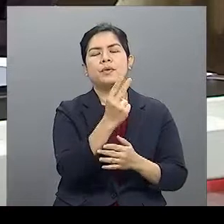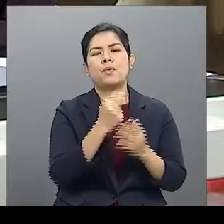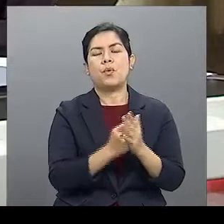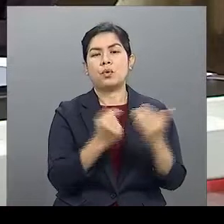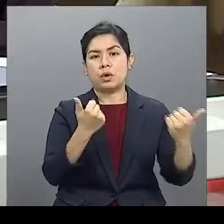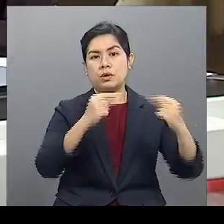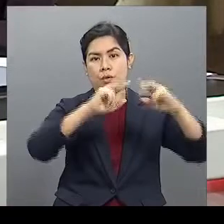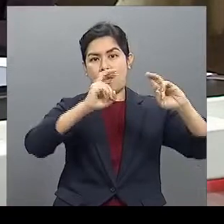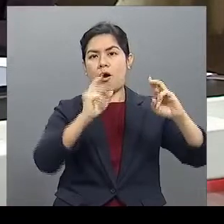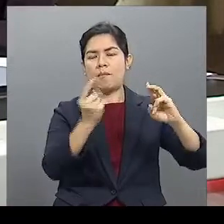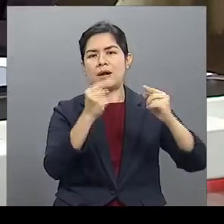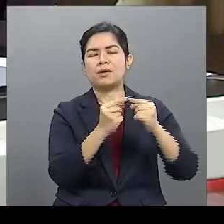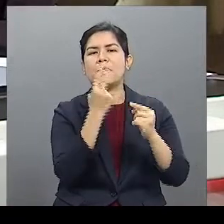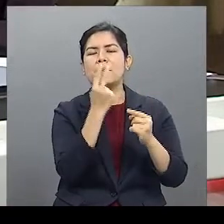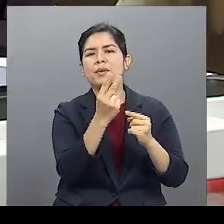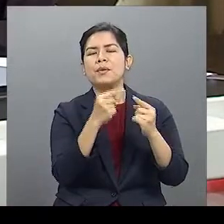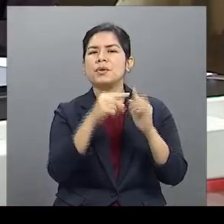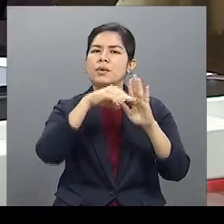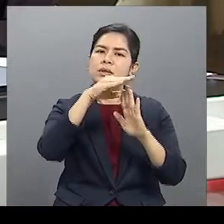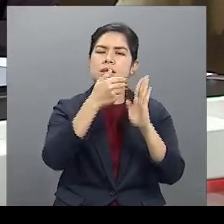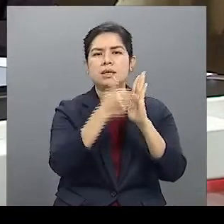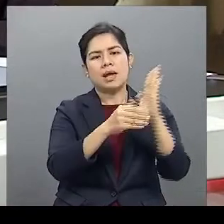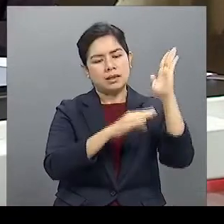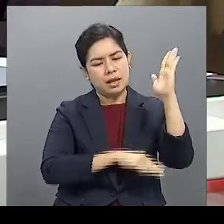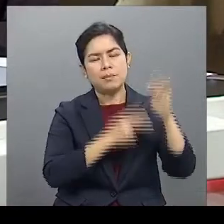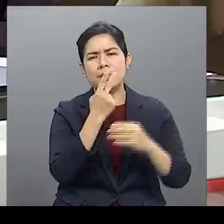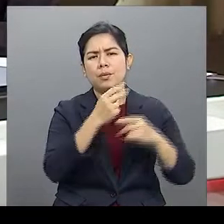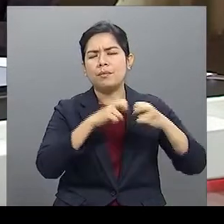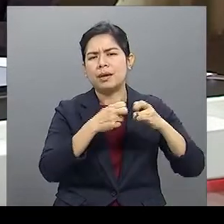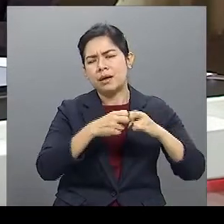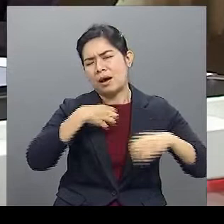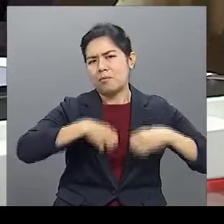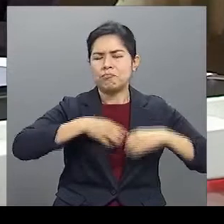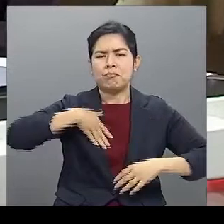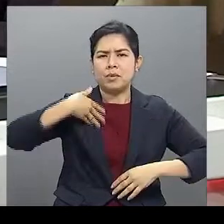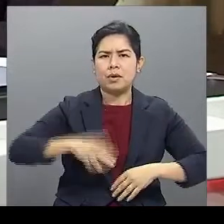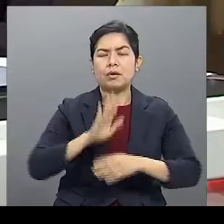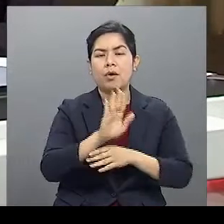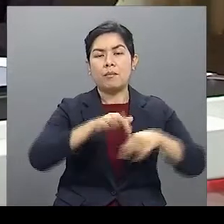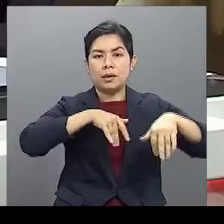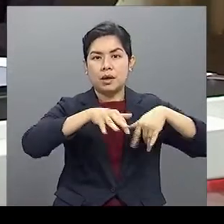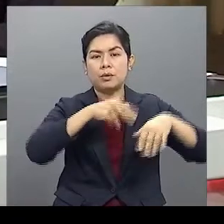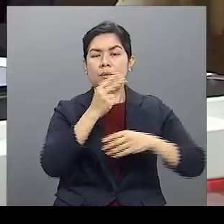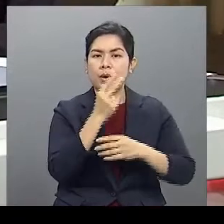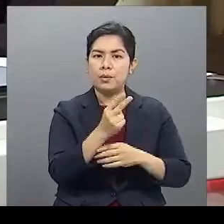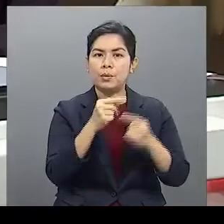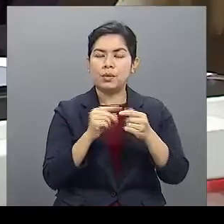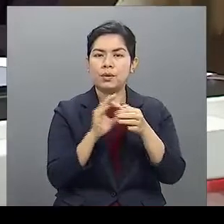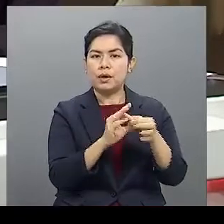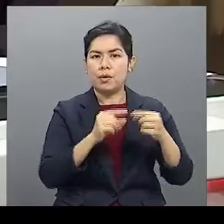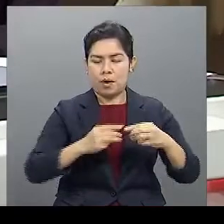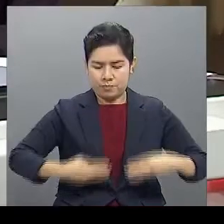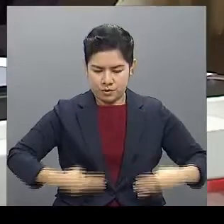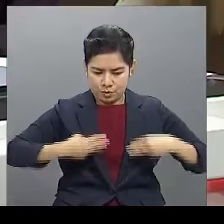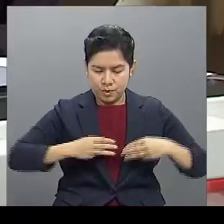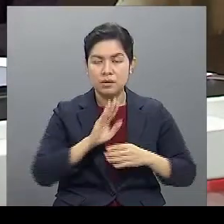านใต้ค่ะเพื่อไปดูปัญหาแล้วก็ความเดือดร้อนของประชาชนในแต่ละภูมิภาคว่าเป็นอย่างไรวิถีชีวิตเป็นอย่างไรนะคะนอกจากนั้นก็จะพา